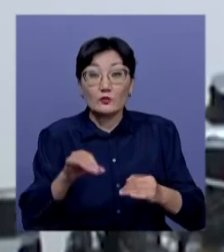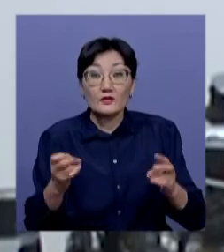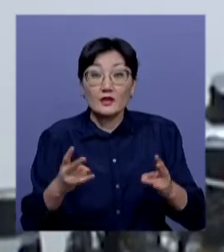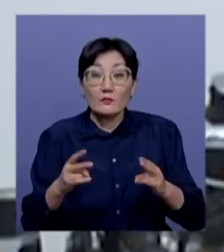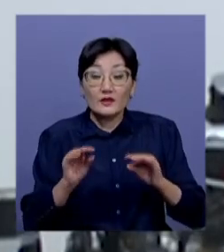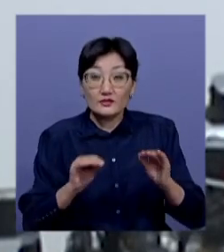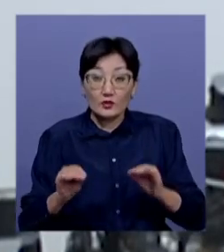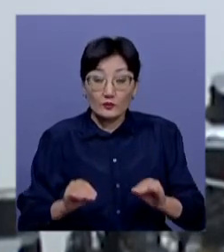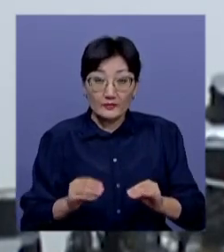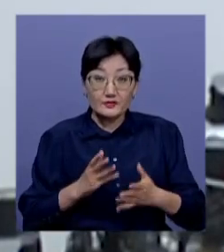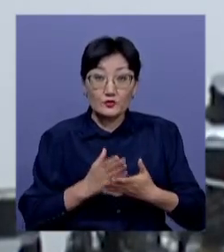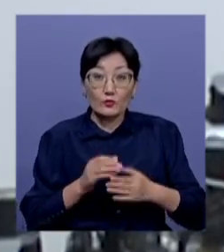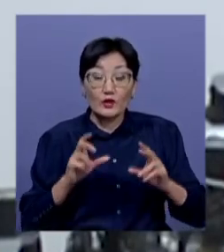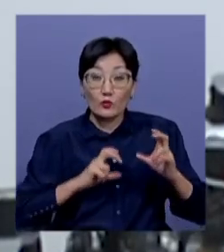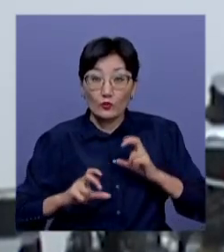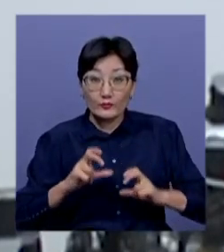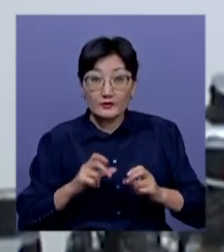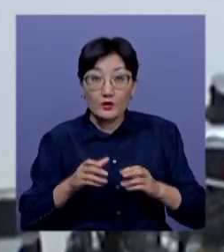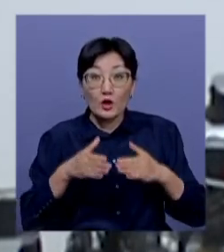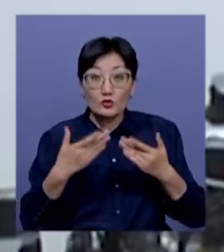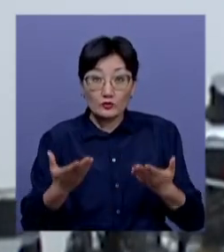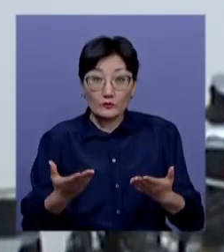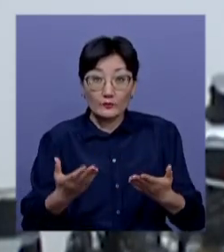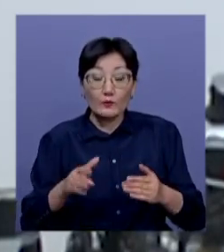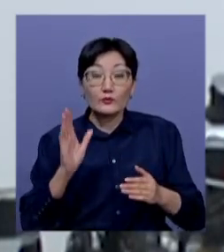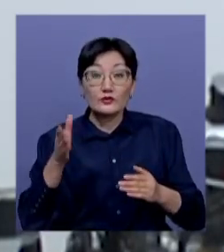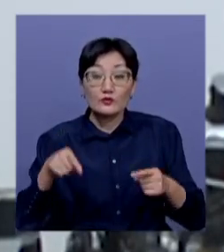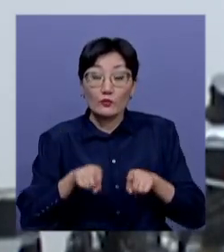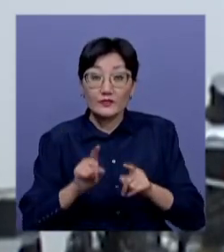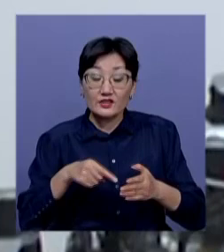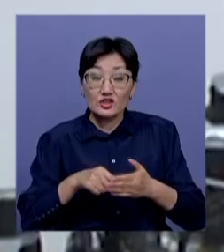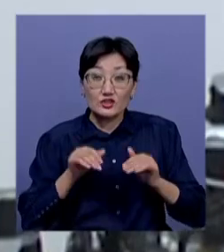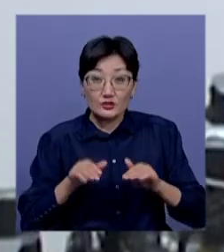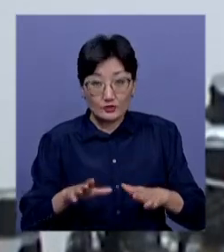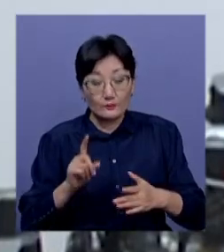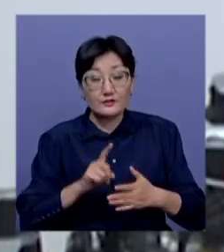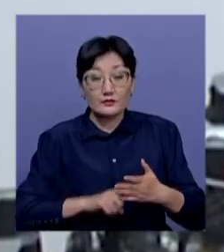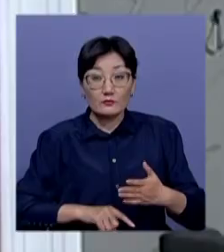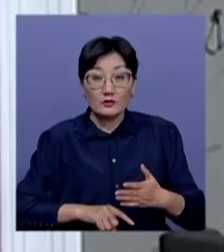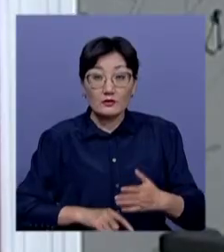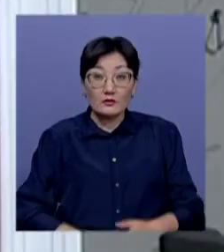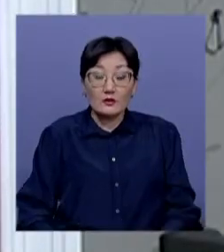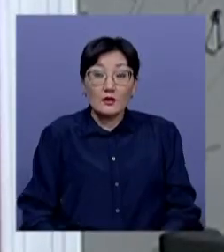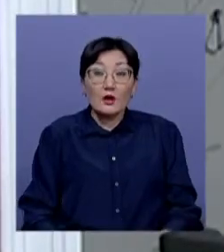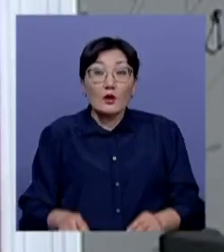қажетті құралдармен жабдықталған оқу орындары жоқтың қасы. Болашақта бұл мәселе шешілет деген сенімдеміз. Ал білім және ғылым